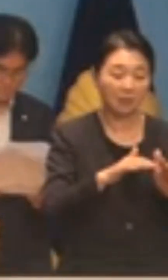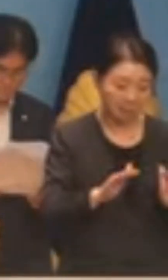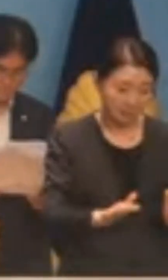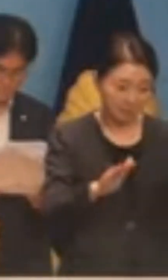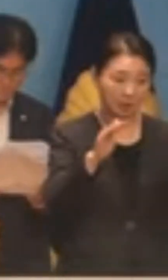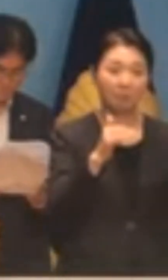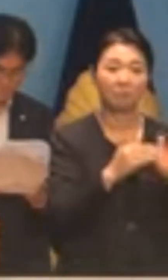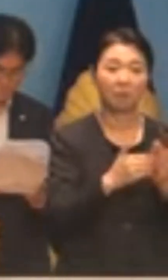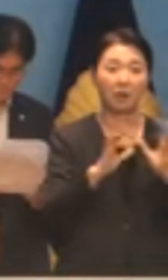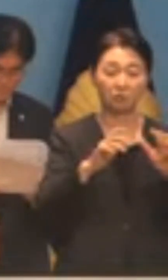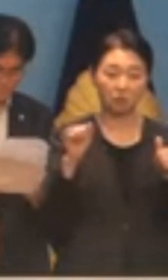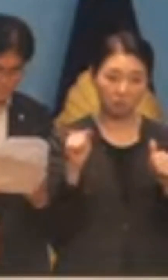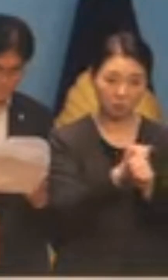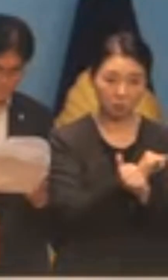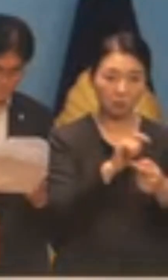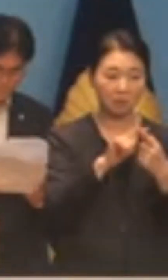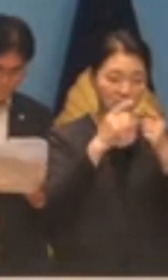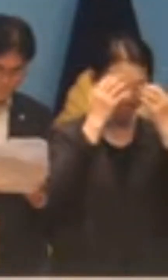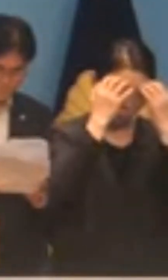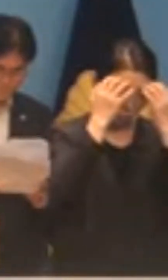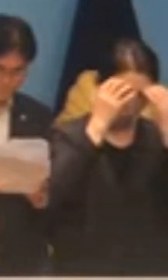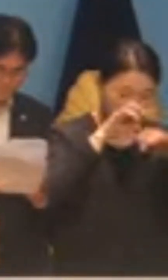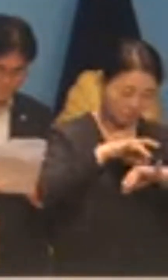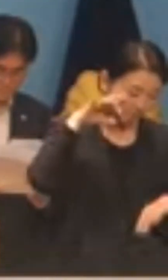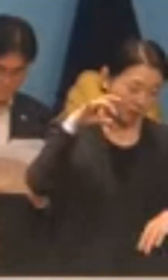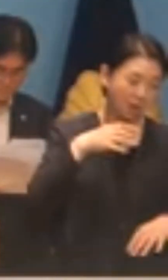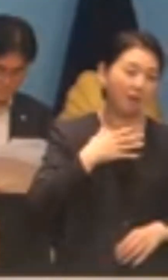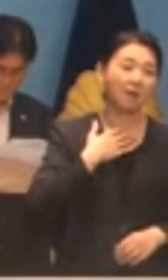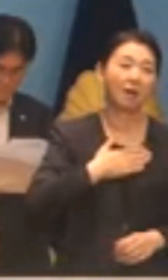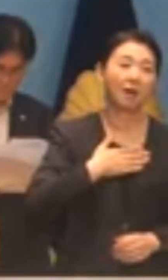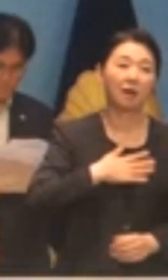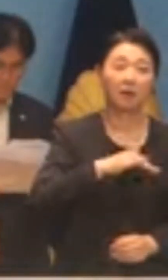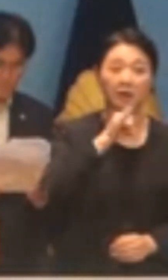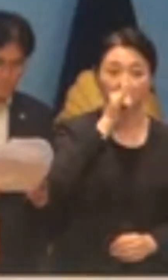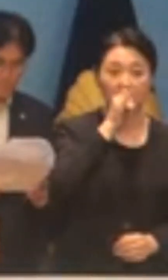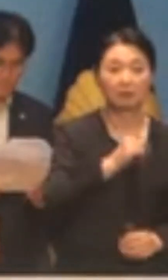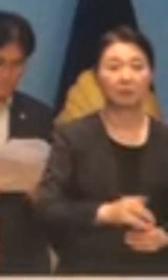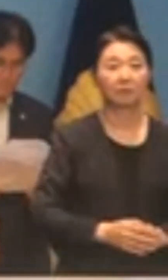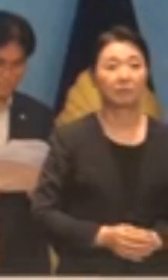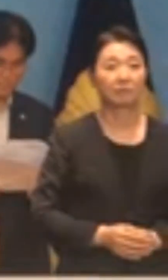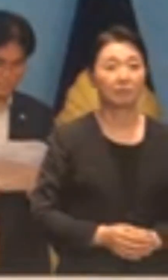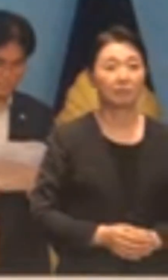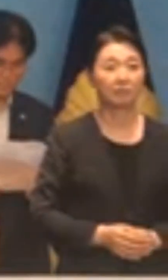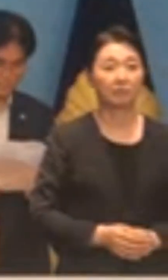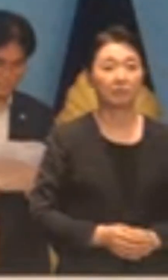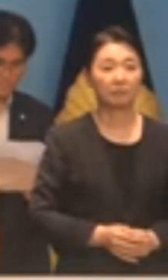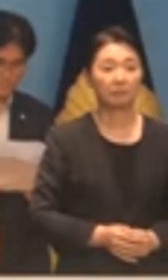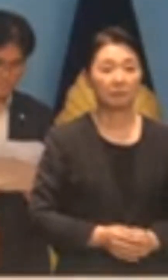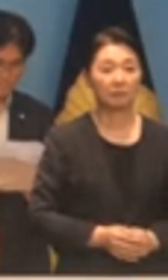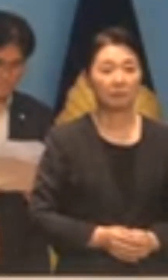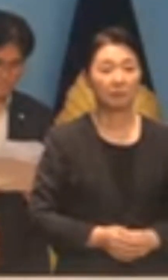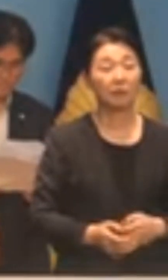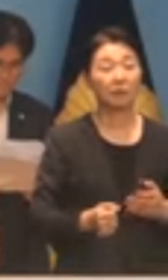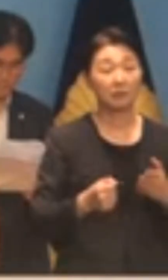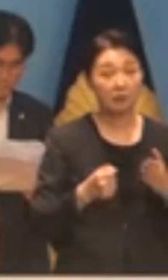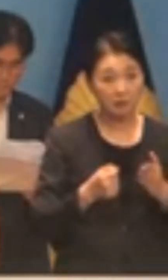저는 국가폭력의 고통이 뼛속 깊이 알고 있습니다. 그렇게